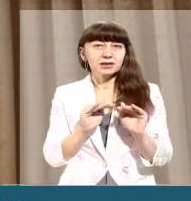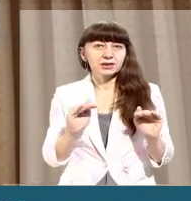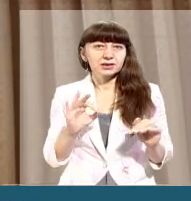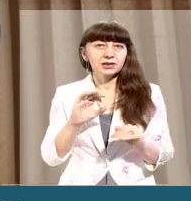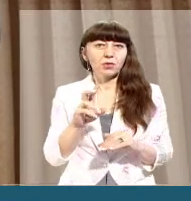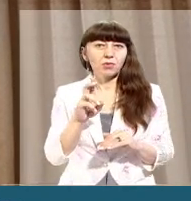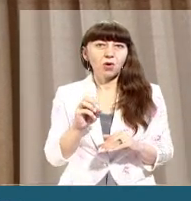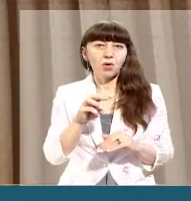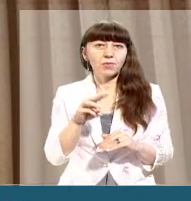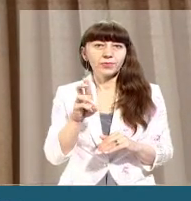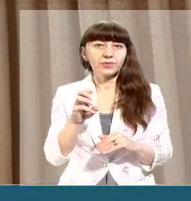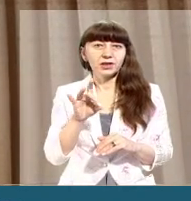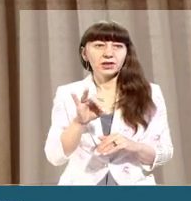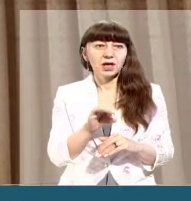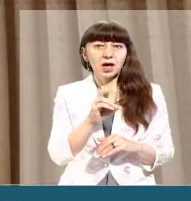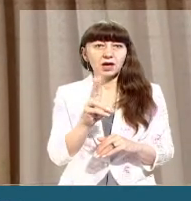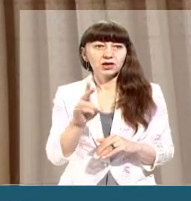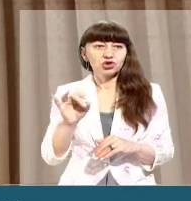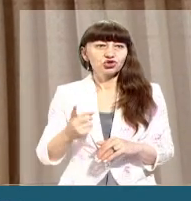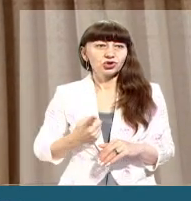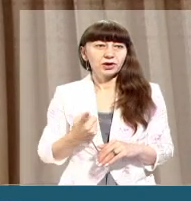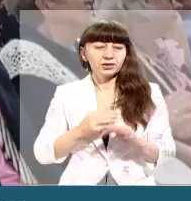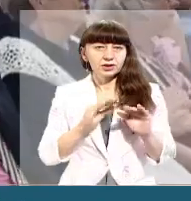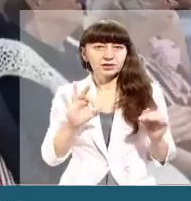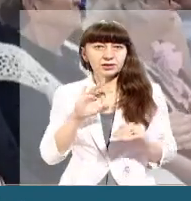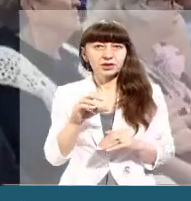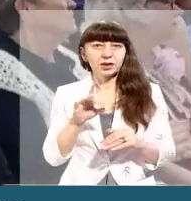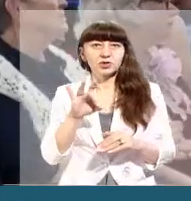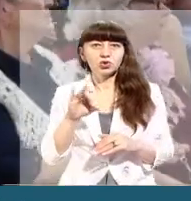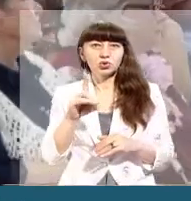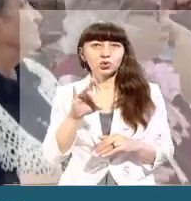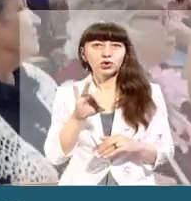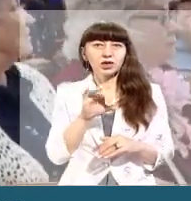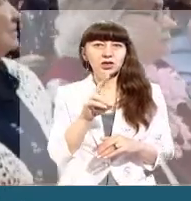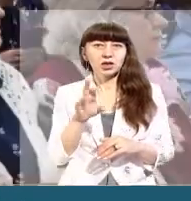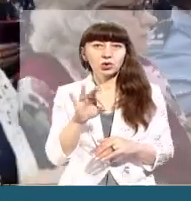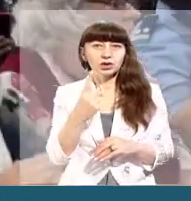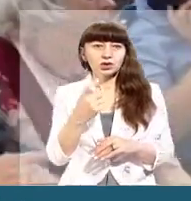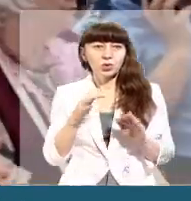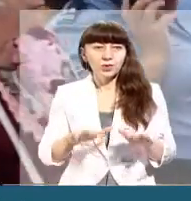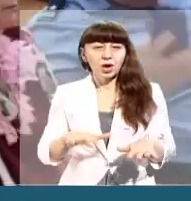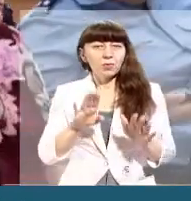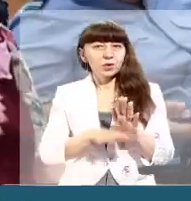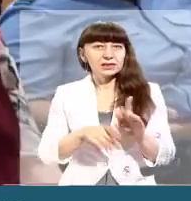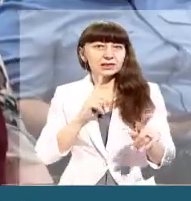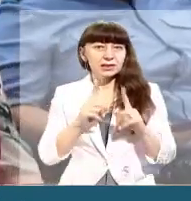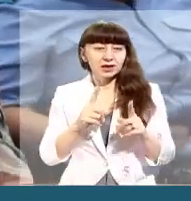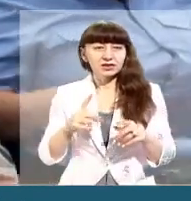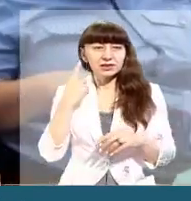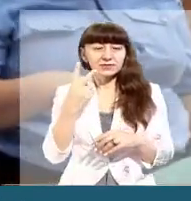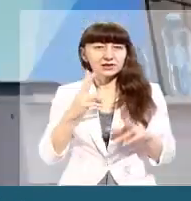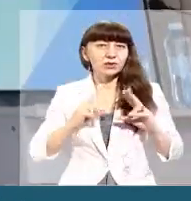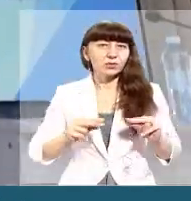сад «Бомбина» и ожидается детский сад в Мичурино на 100 мест. После пленарного заседания выдающимся педагогам и